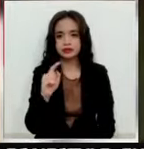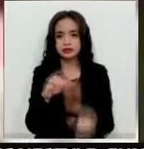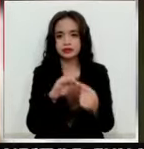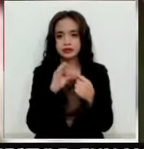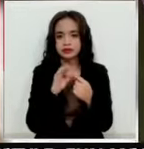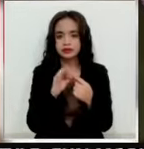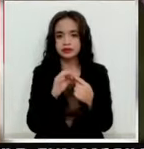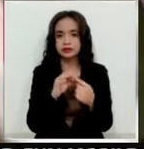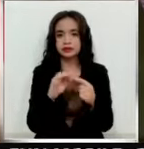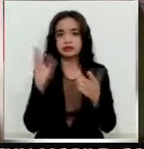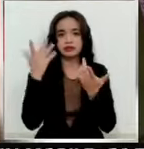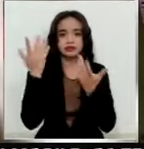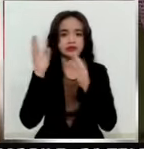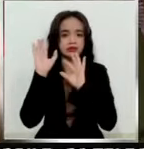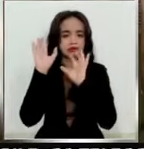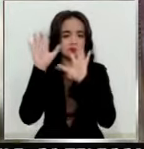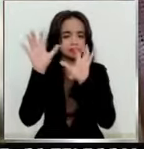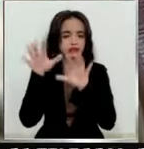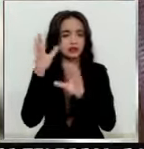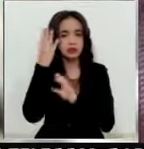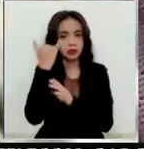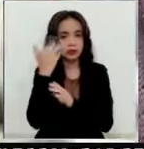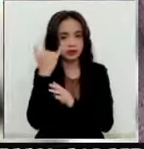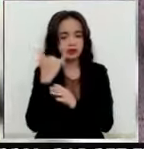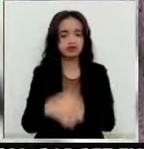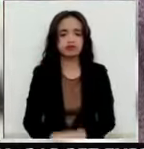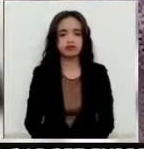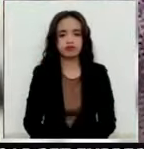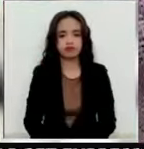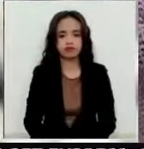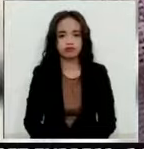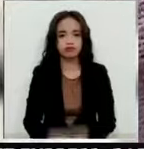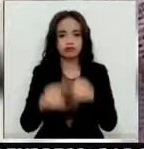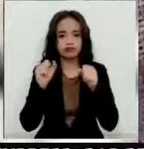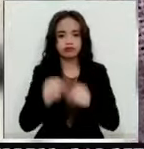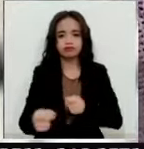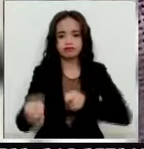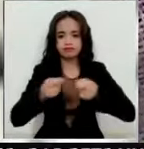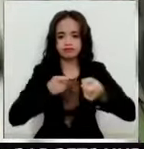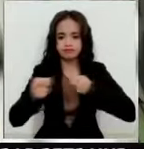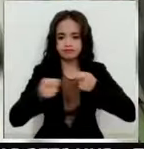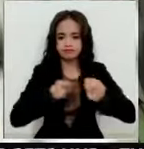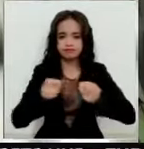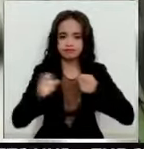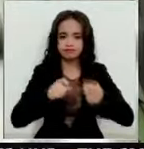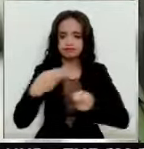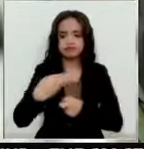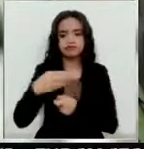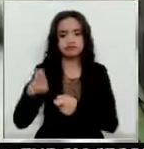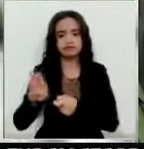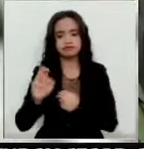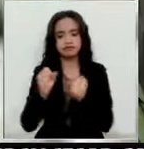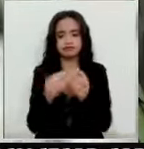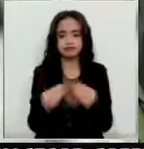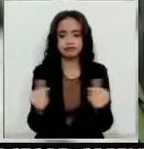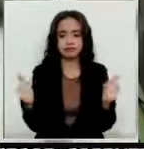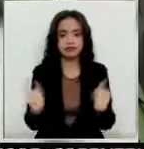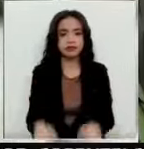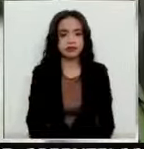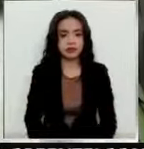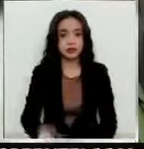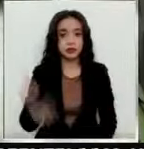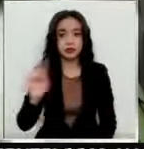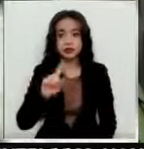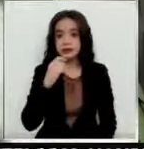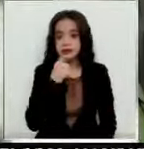basketball, para makakontrol naman yung sa high blood, para mawala. Ang mga bagay na karaniwang sinasabi natin